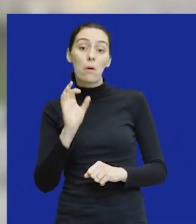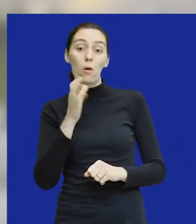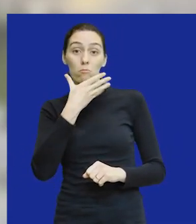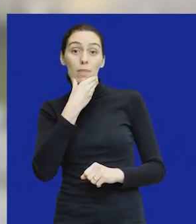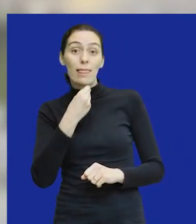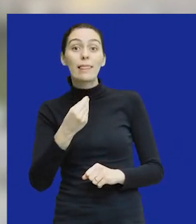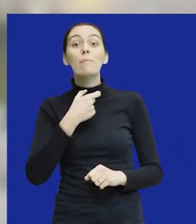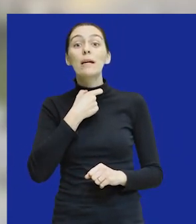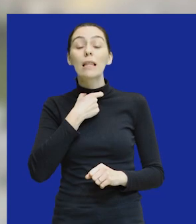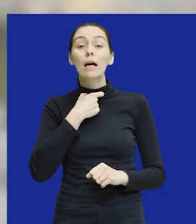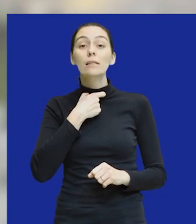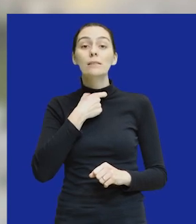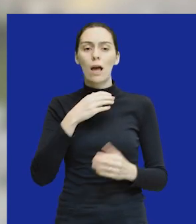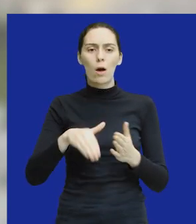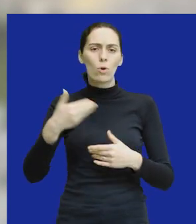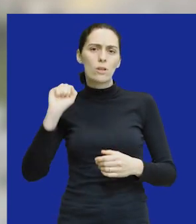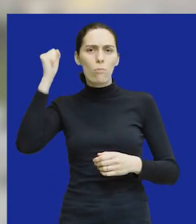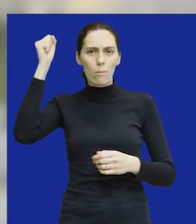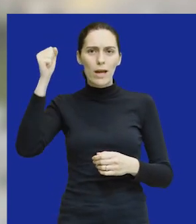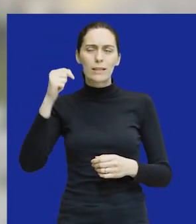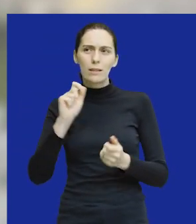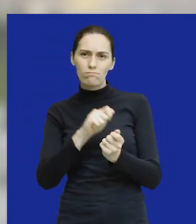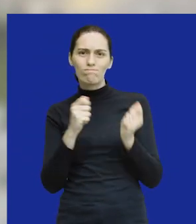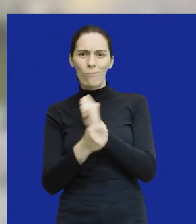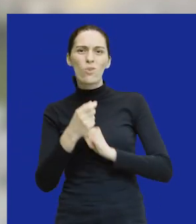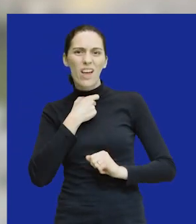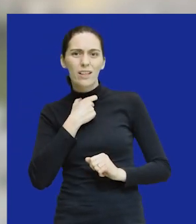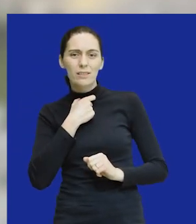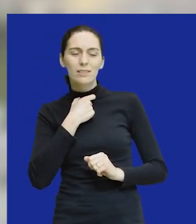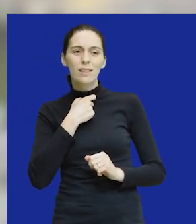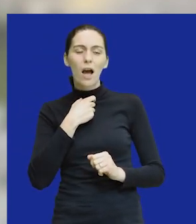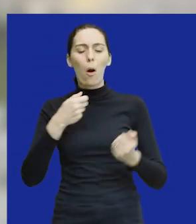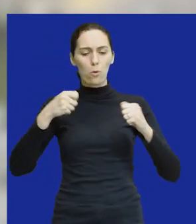glas, pogotovo nakon puberteta, mutacije, malo je to bilo ono ozbiljnije.